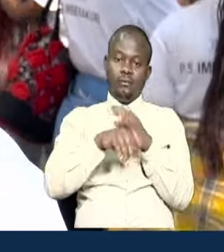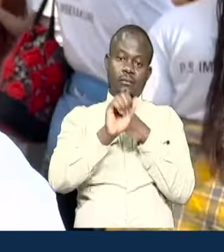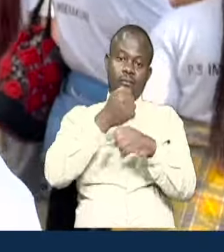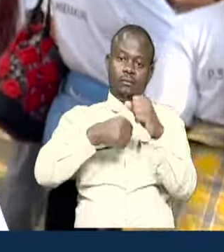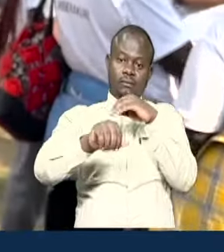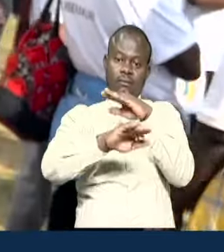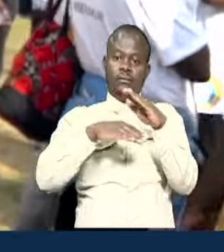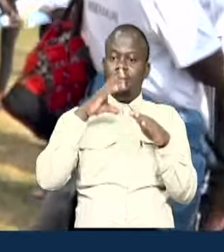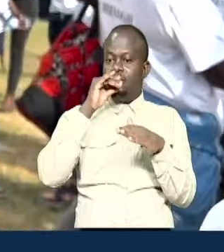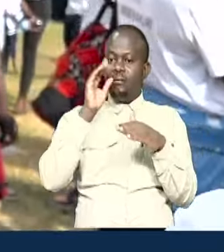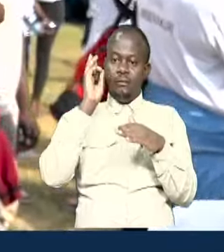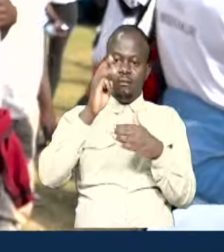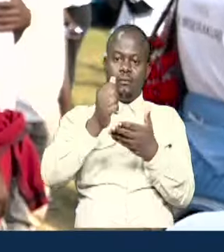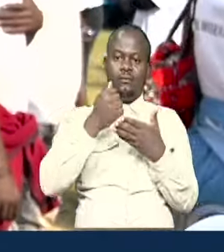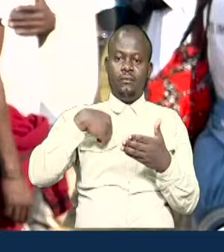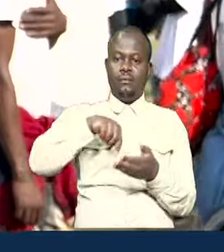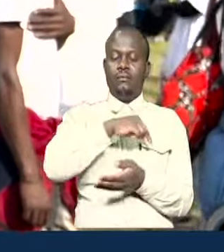remezo bavuze yuko bazadufasha